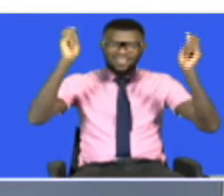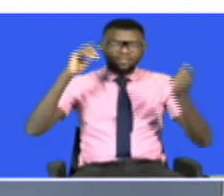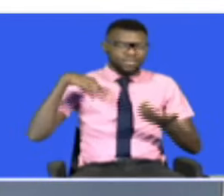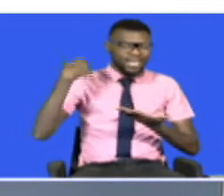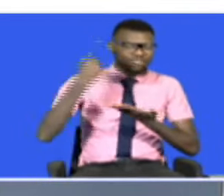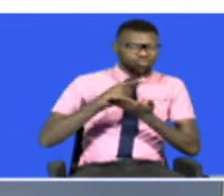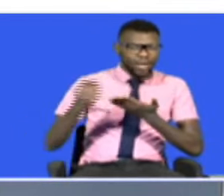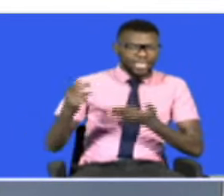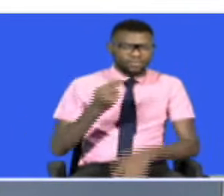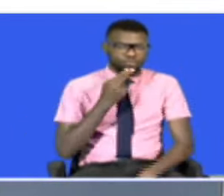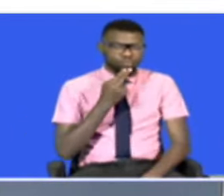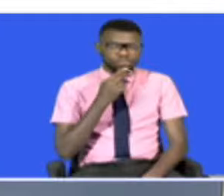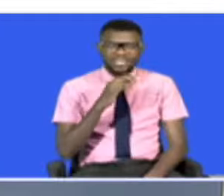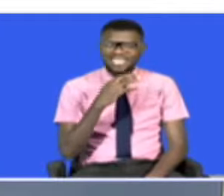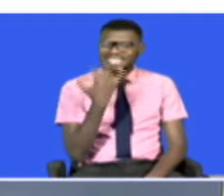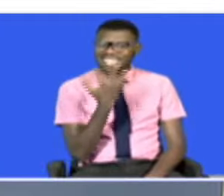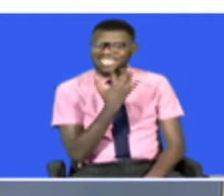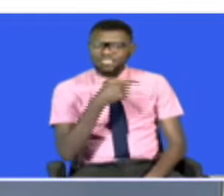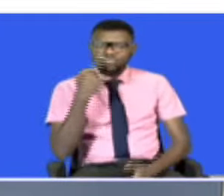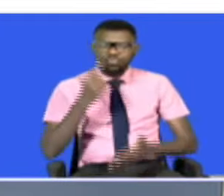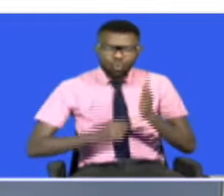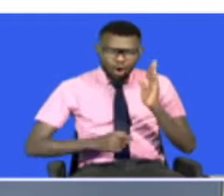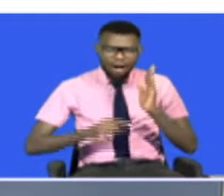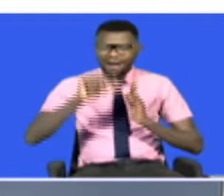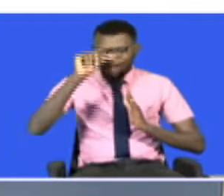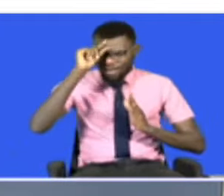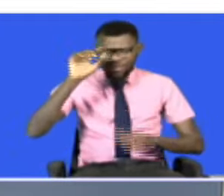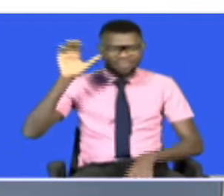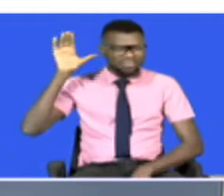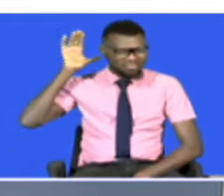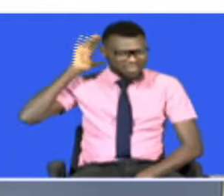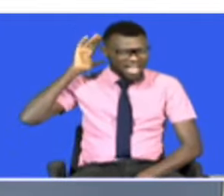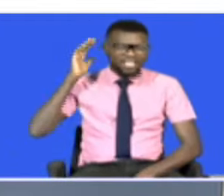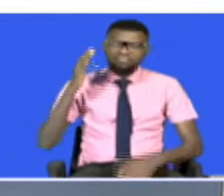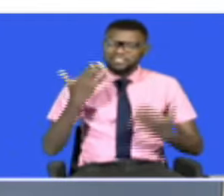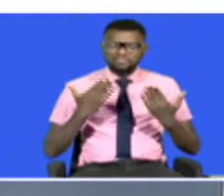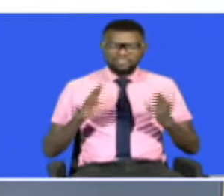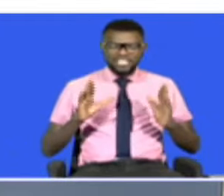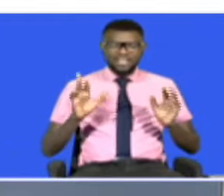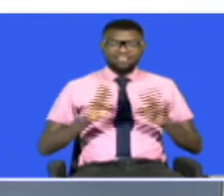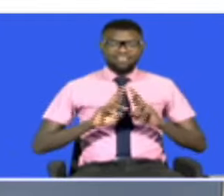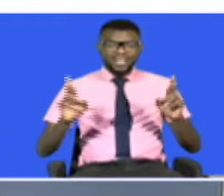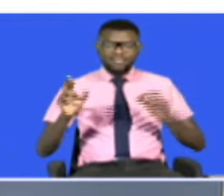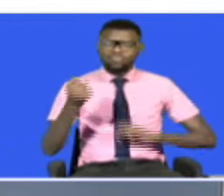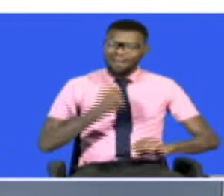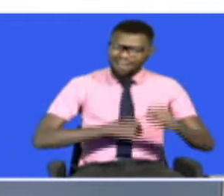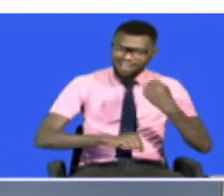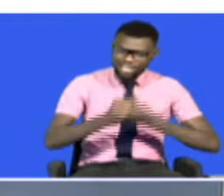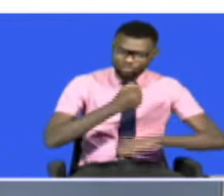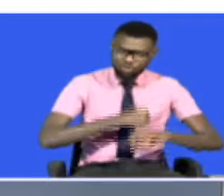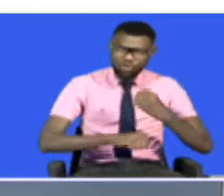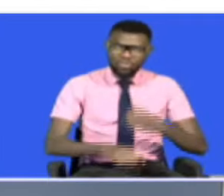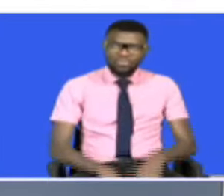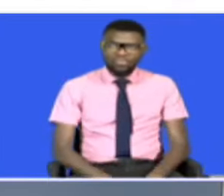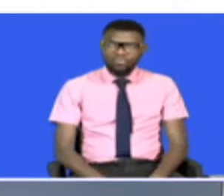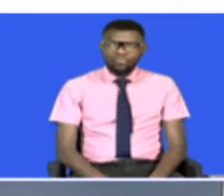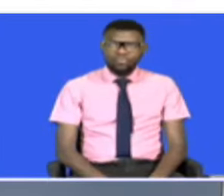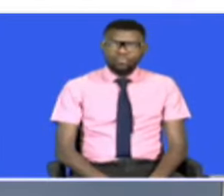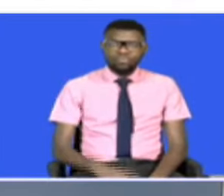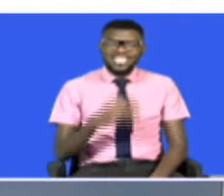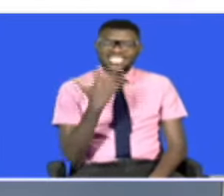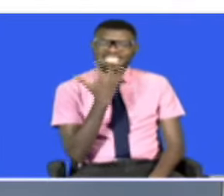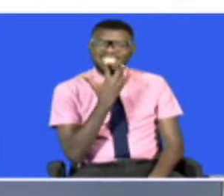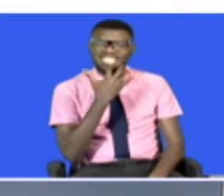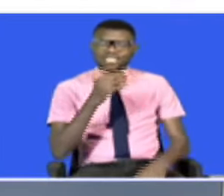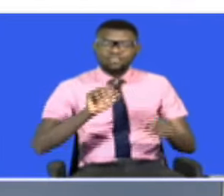akisema kuwa serikali imewasikiza na iko tayari kutimiza matakwa yao. Gachagua amezungumza akiwa kaunti ya Kirinyaga wakati wa